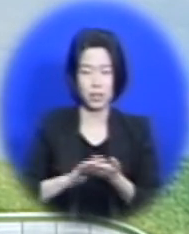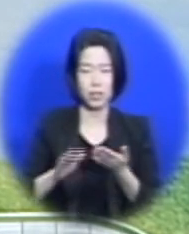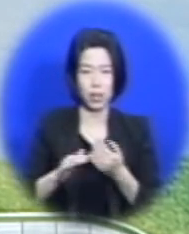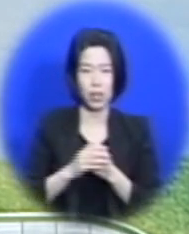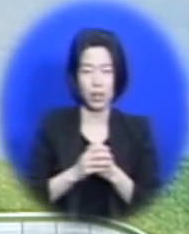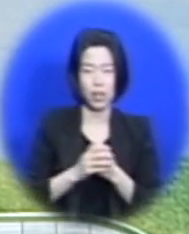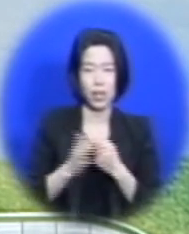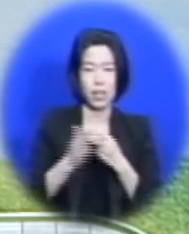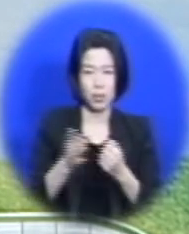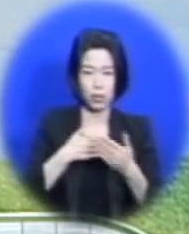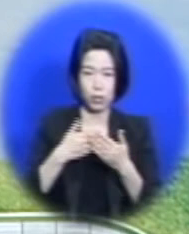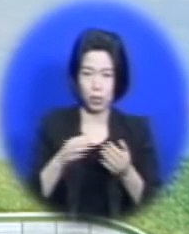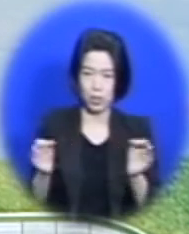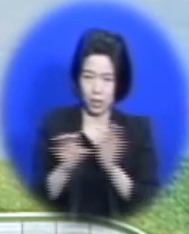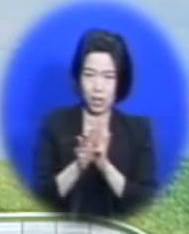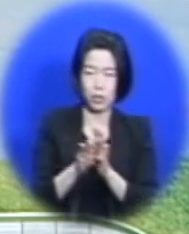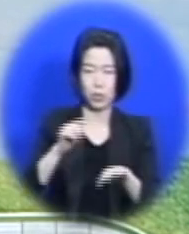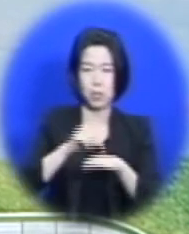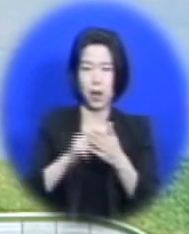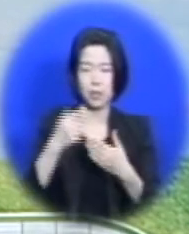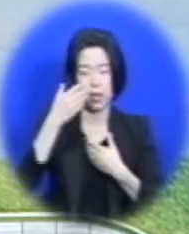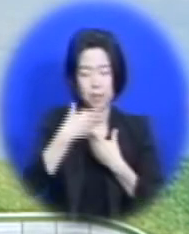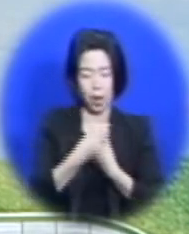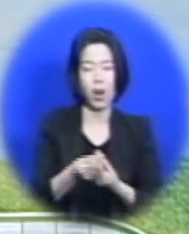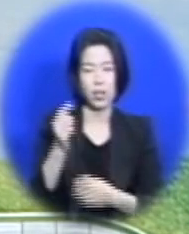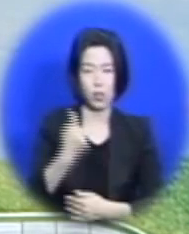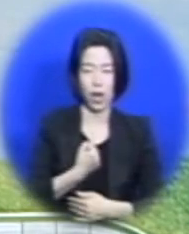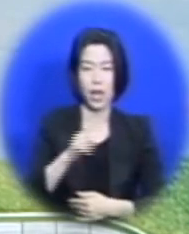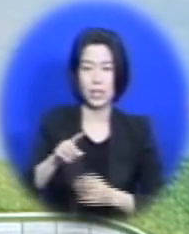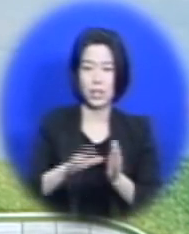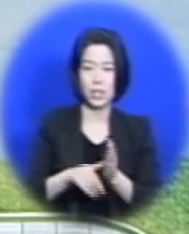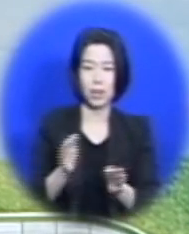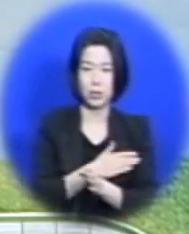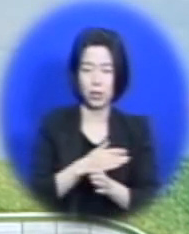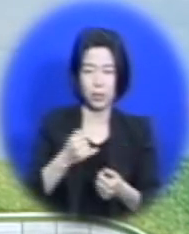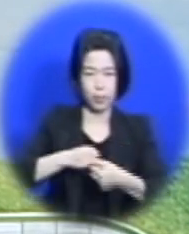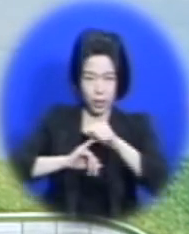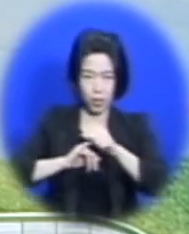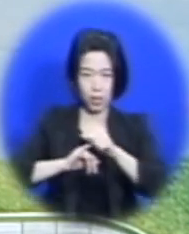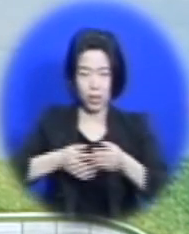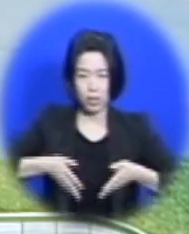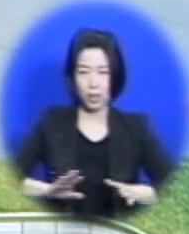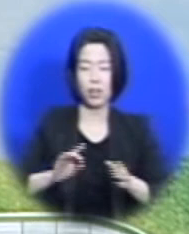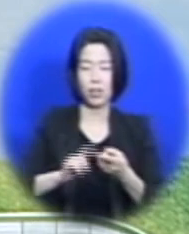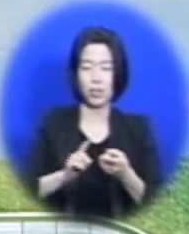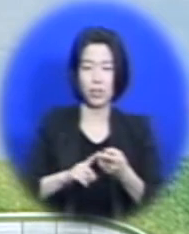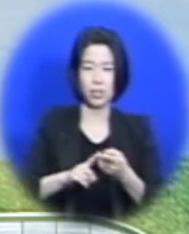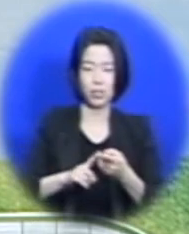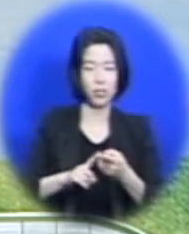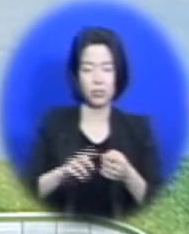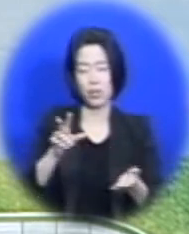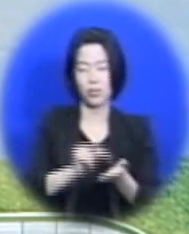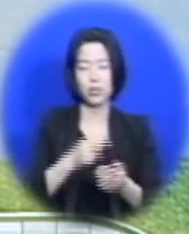그래서 두려움이 떠나고 마음이 평안이 오더래요. 그때부터는 뭐 기용아가 날 것에 대한 염려도 없고 그냥 잘